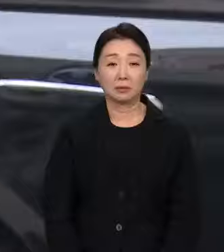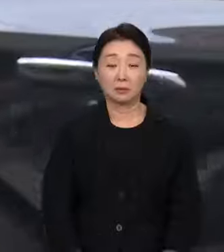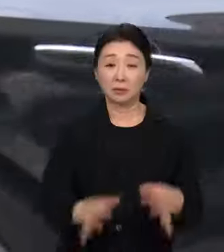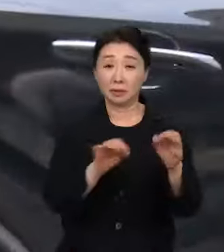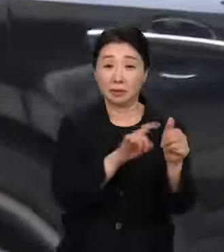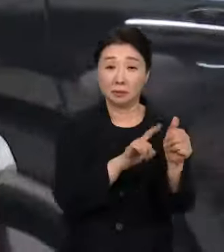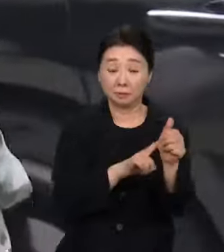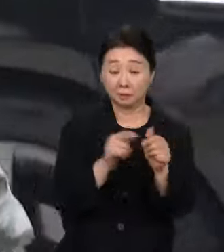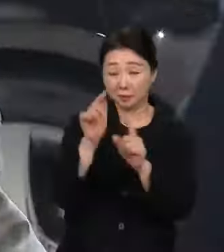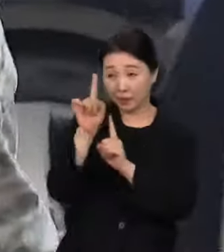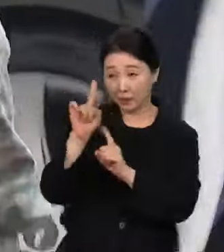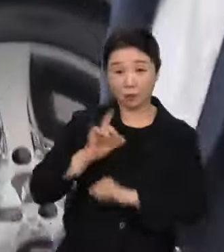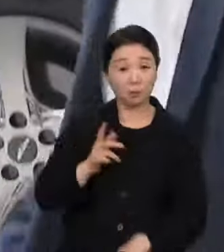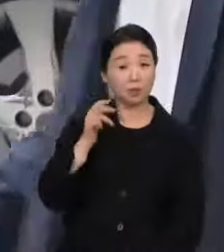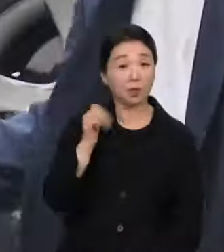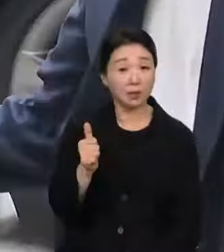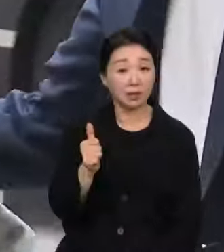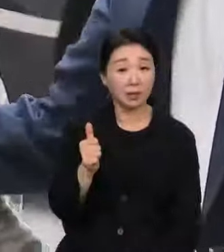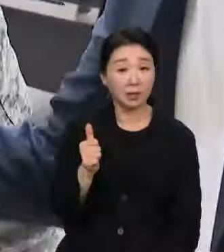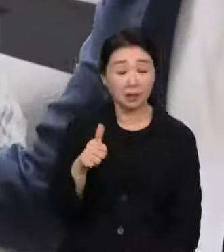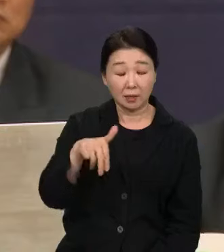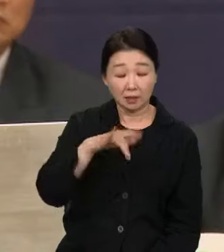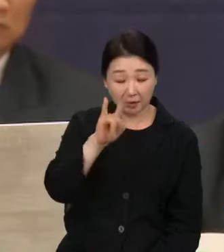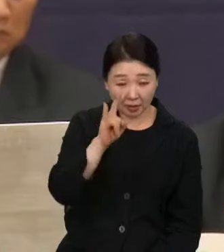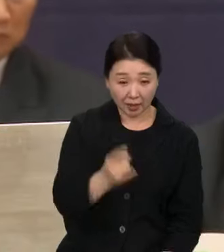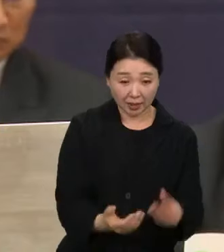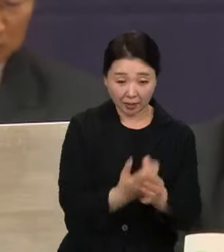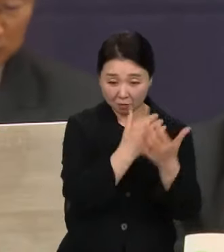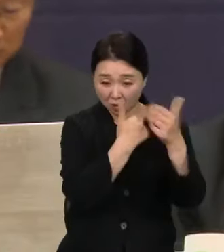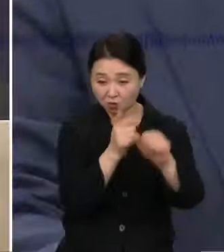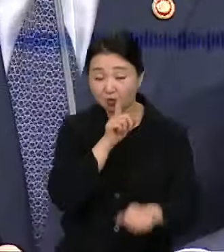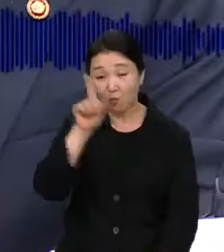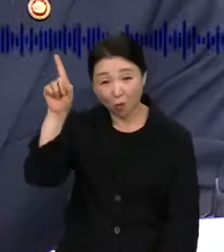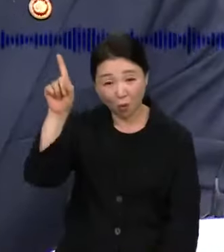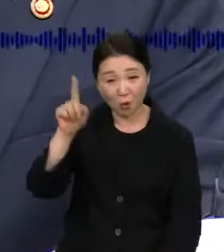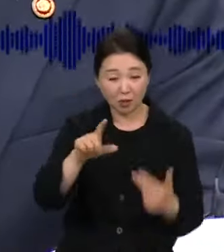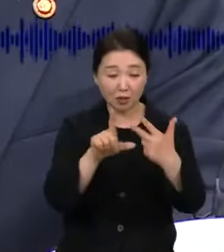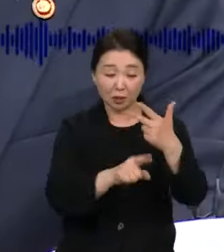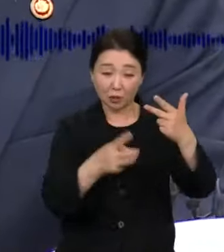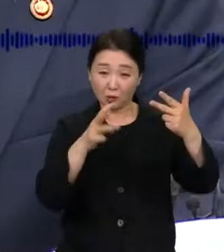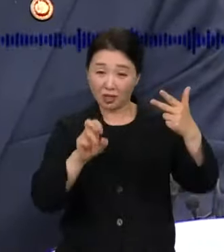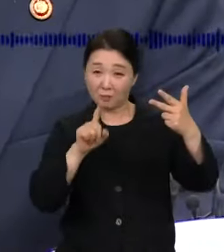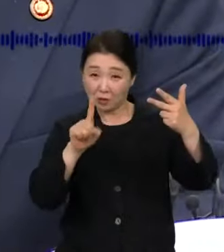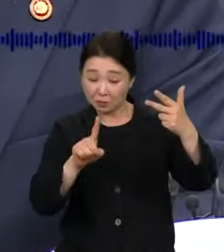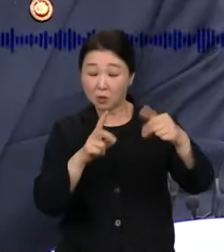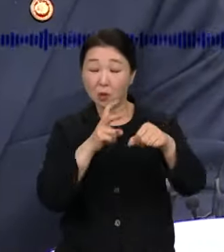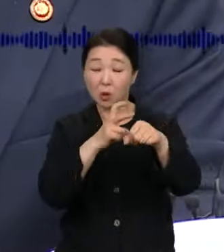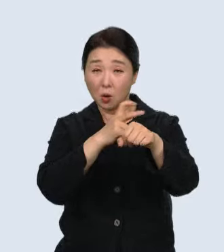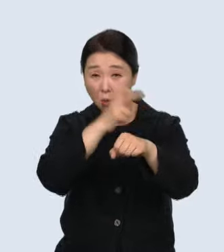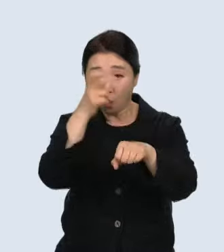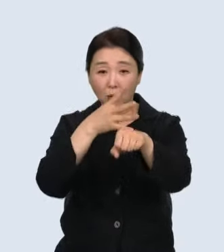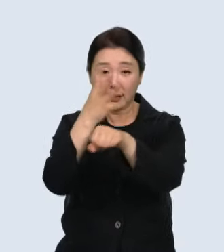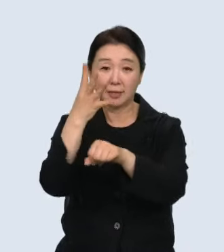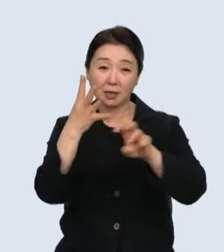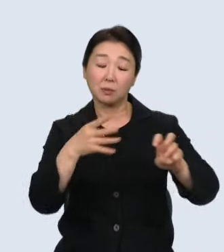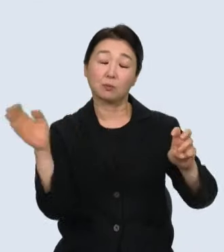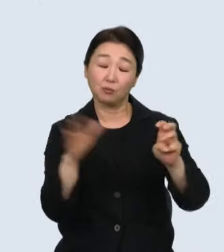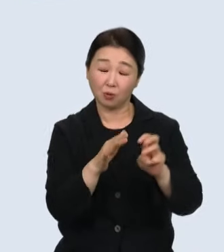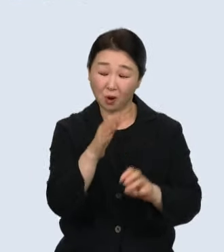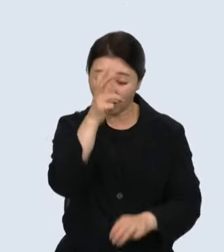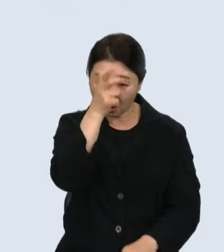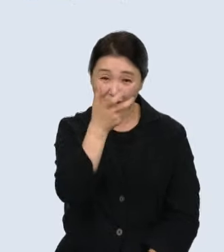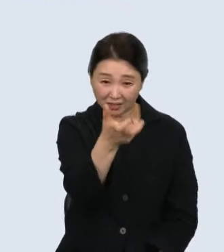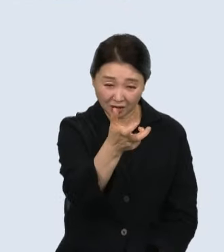사령관은 이종섭 당시 국방부 장관에게 최상병 순직 사건을 보고한 지난해 7월 30일 오후 4시 30분부터 경찰로 넘어간